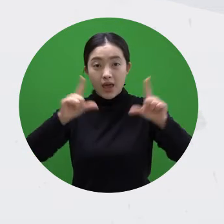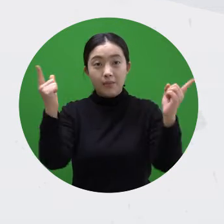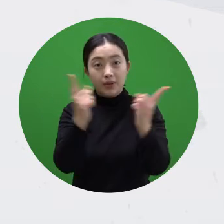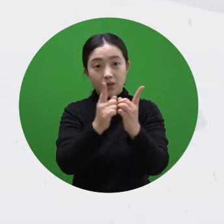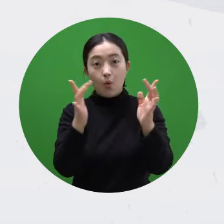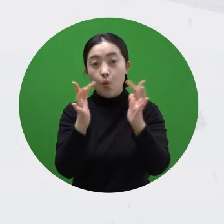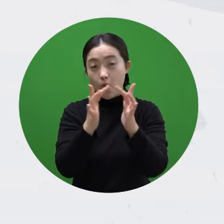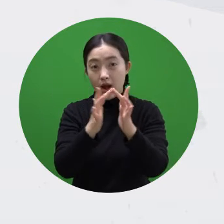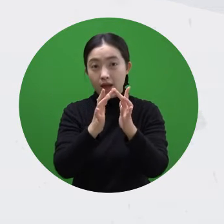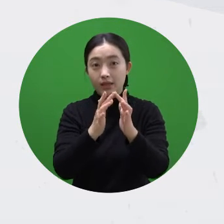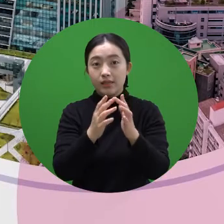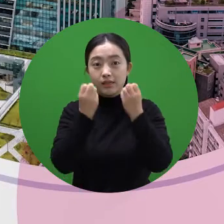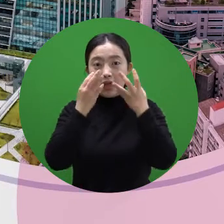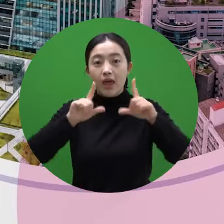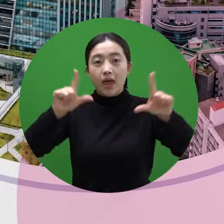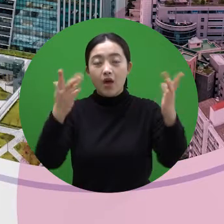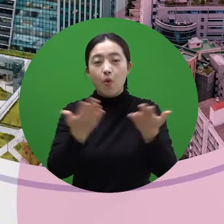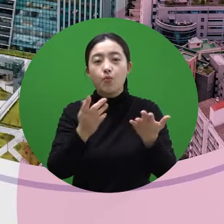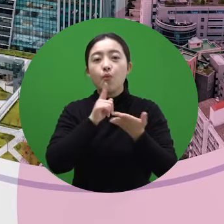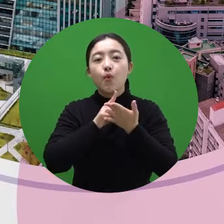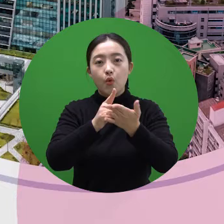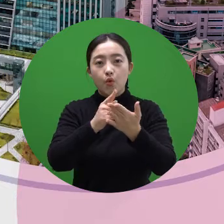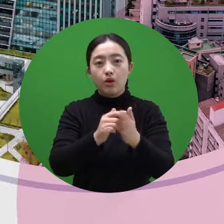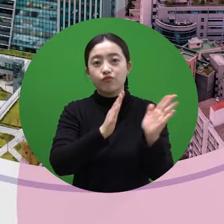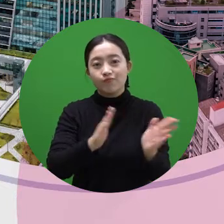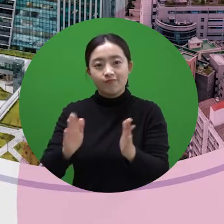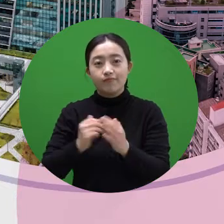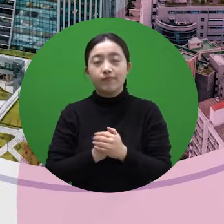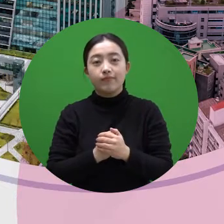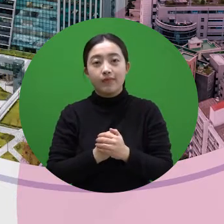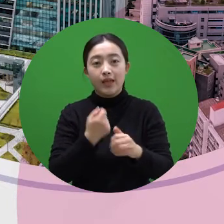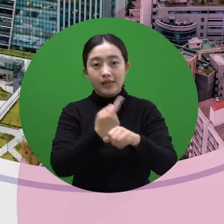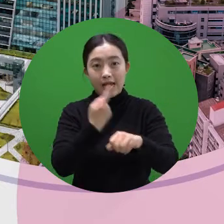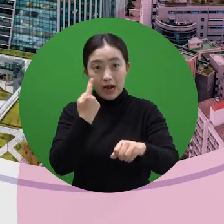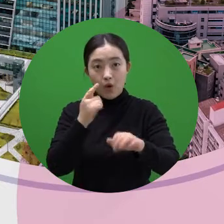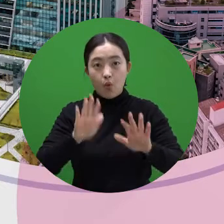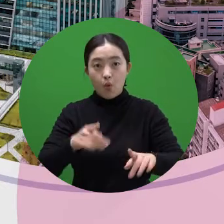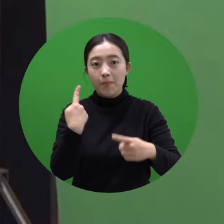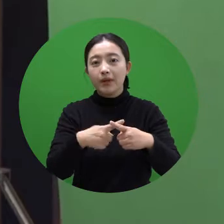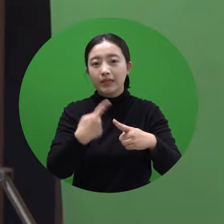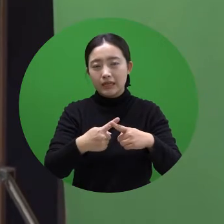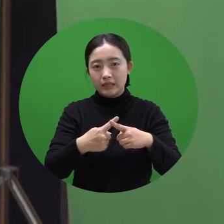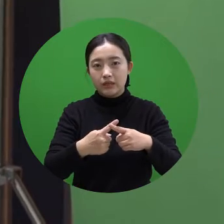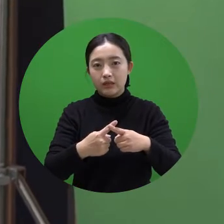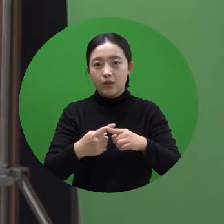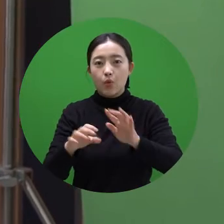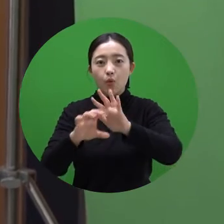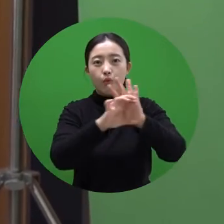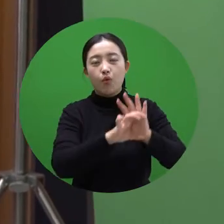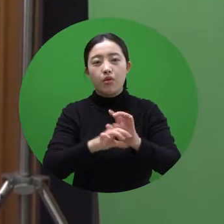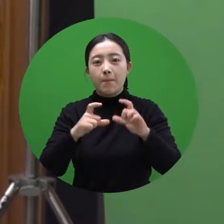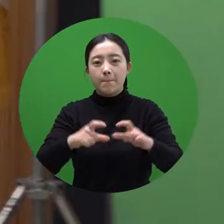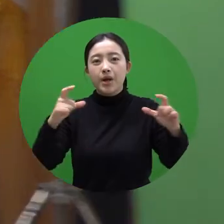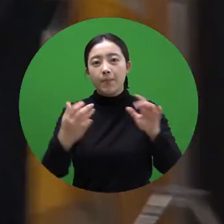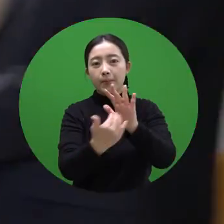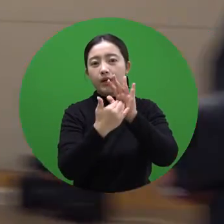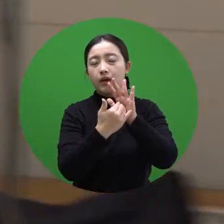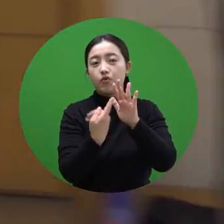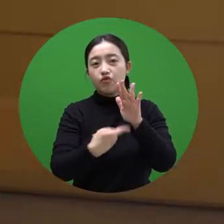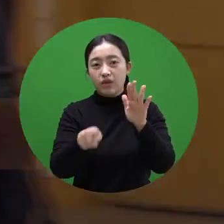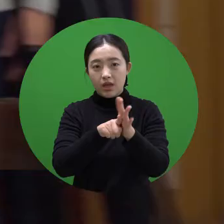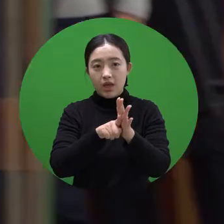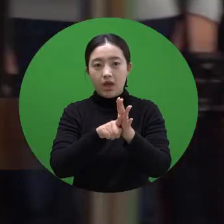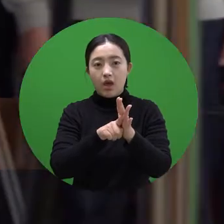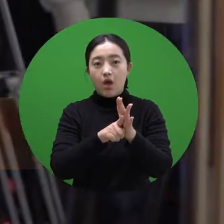온라인으로 새해 업무보고 애 를 개최합니다 오늘에서 사람들도 작년에 이어 올해도 코로나 읽고 바이러스 확산 방지를 위해